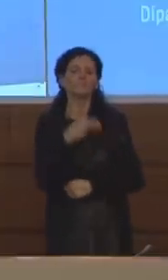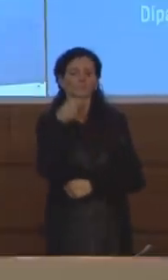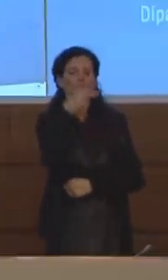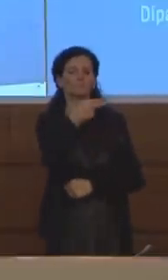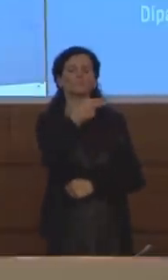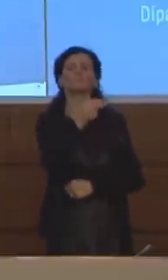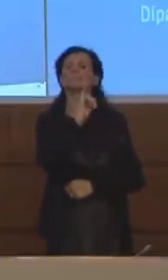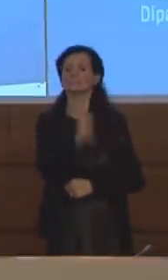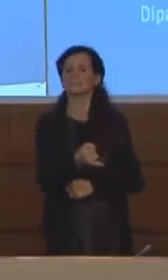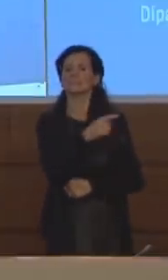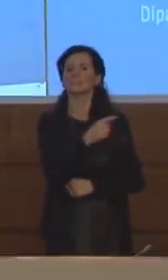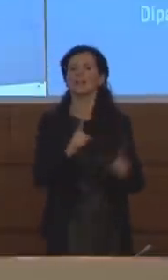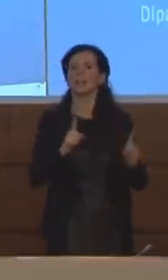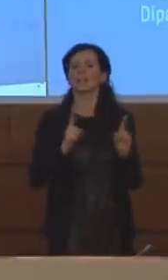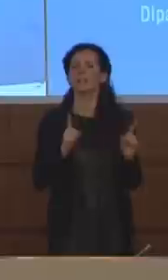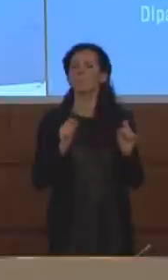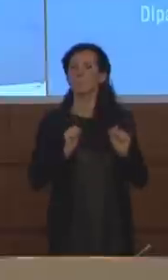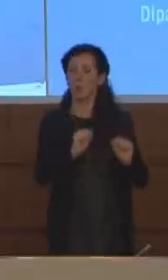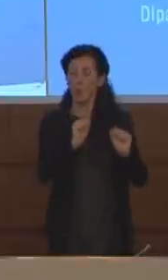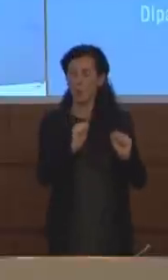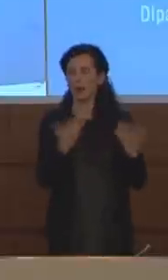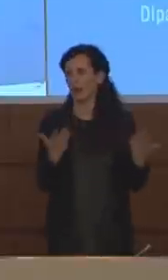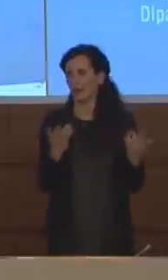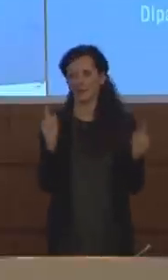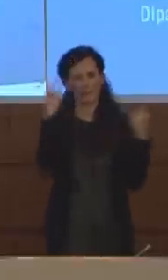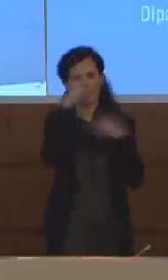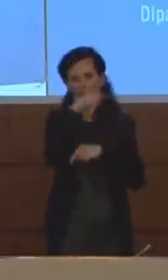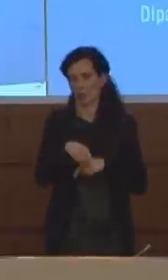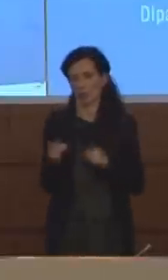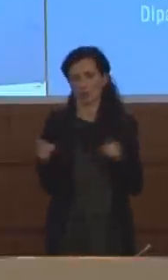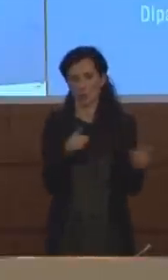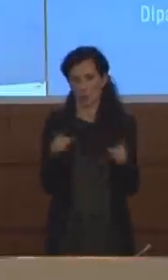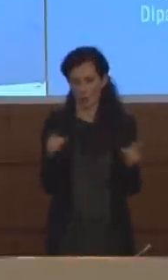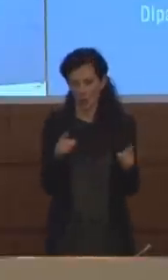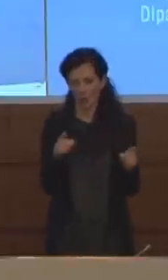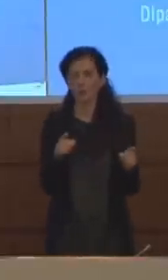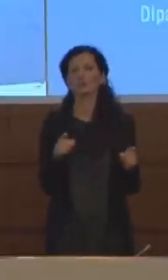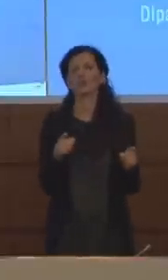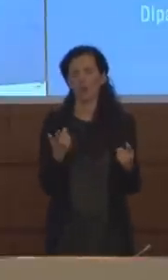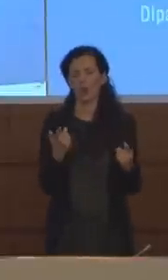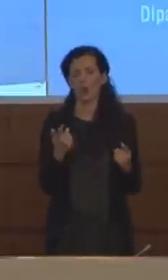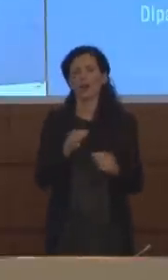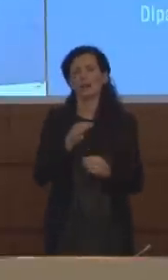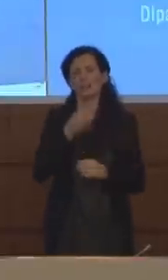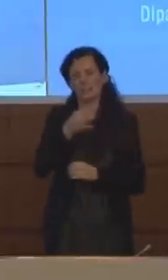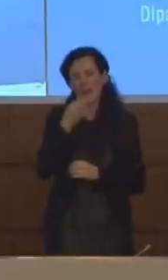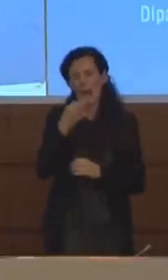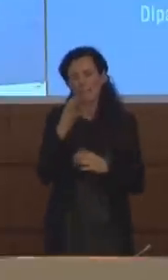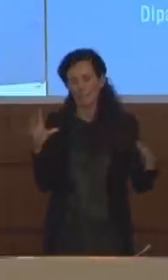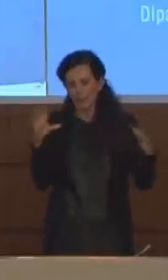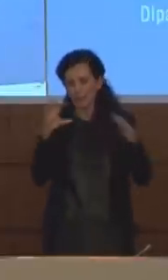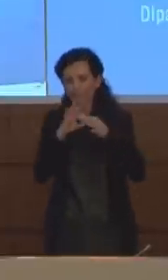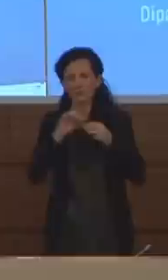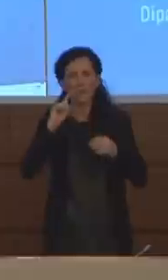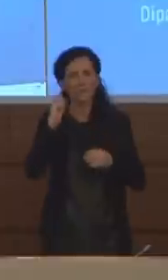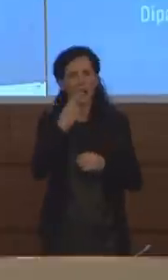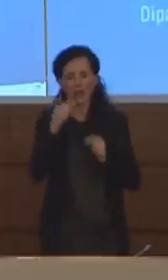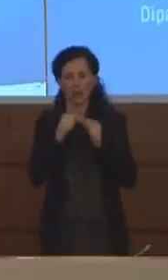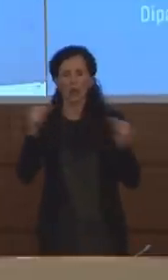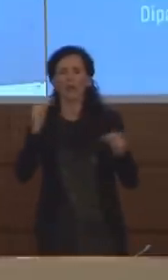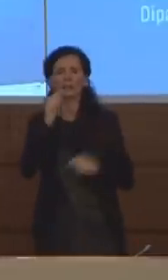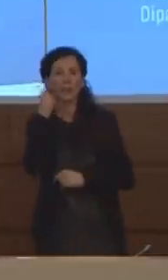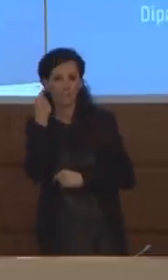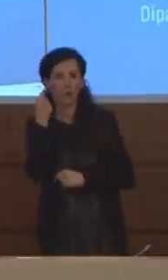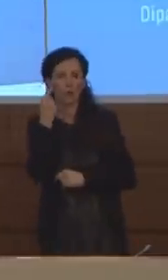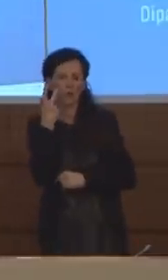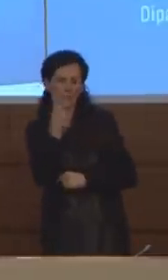laddove risulti positivo è sempre necessario poi aggiungere un tampone per verificare la presenza del virus ne ha o